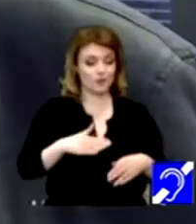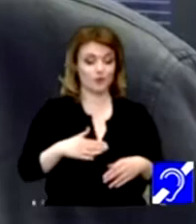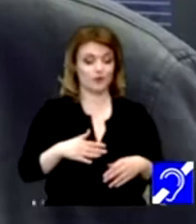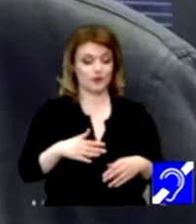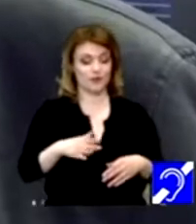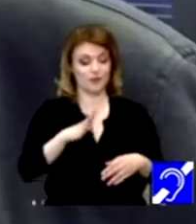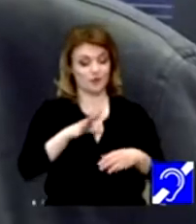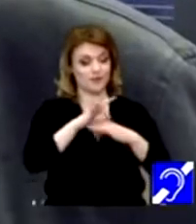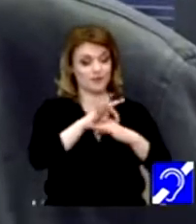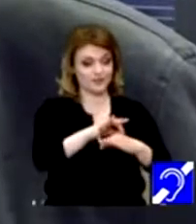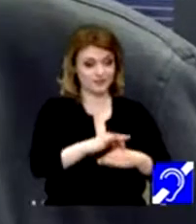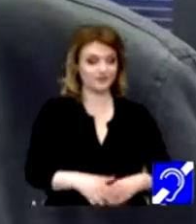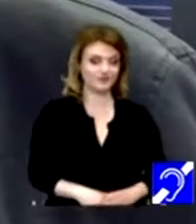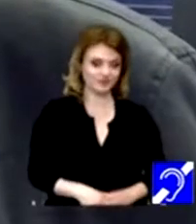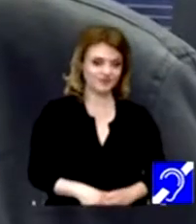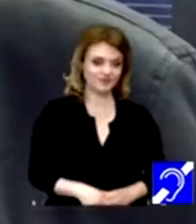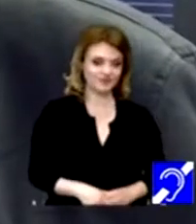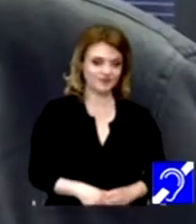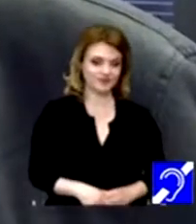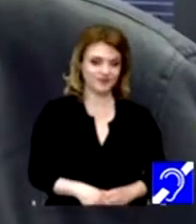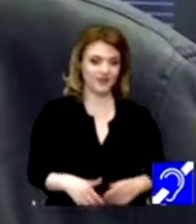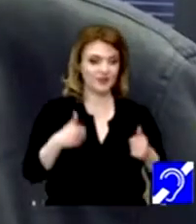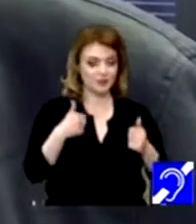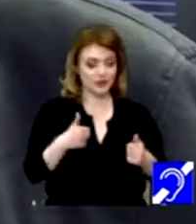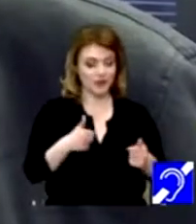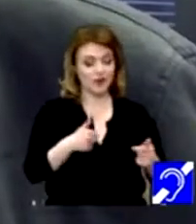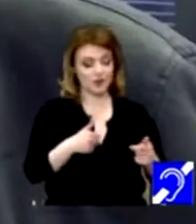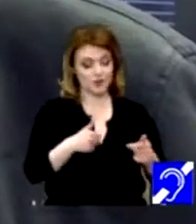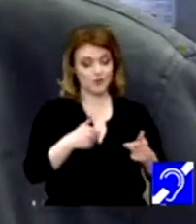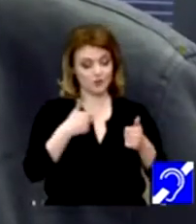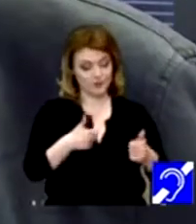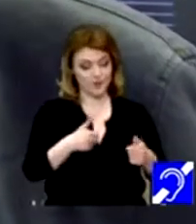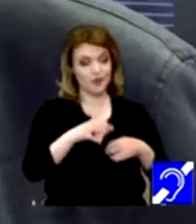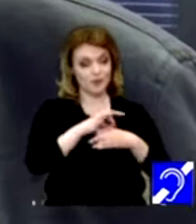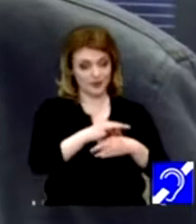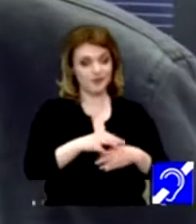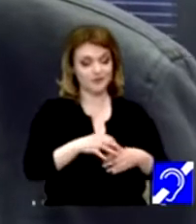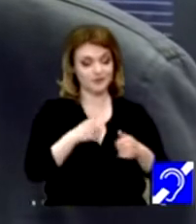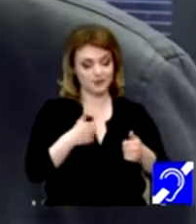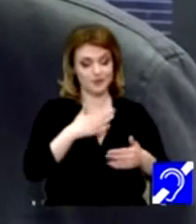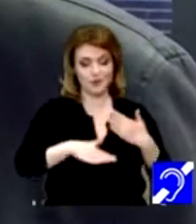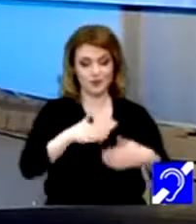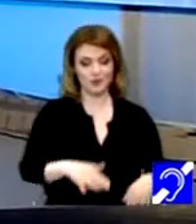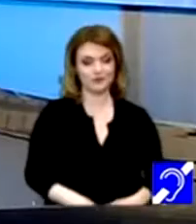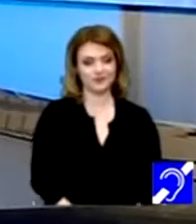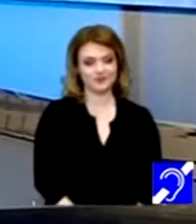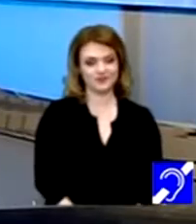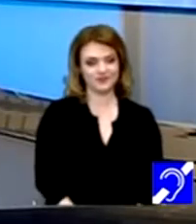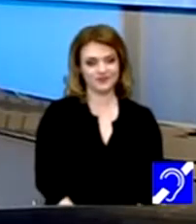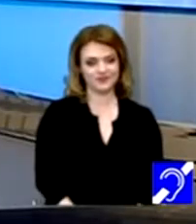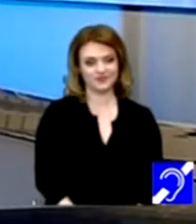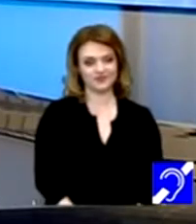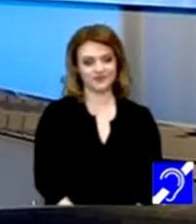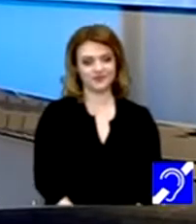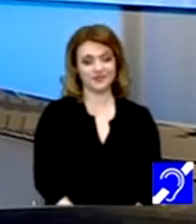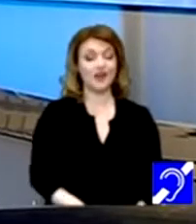știut să programeze aceste pregătiri în așa natură ca să ajungă la stadiu pregătirea maximă la acest campionat mondial.